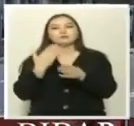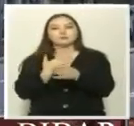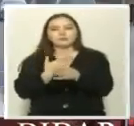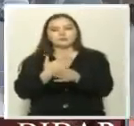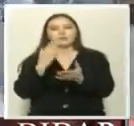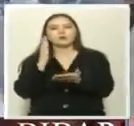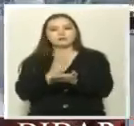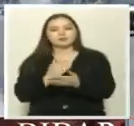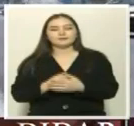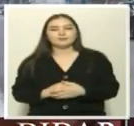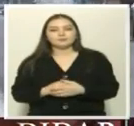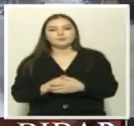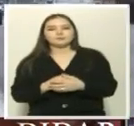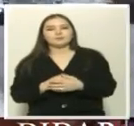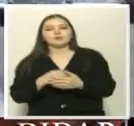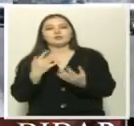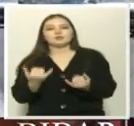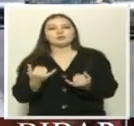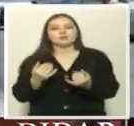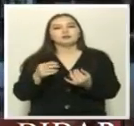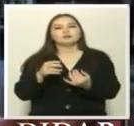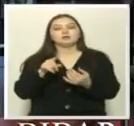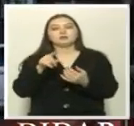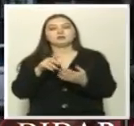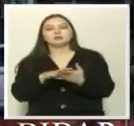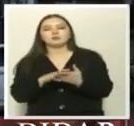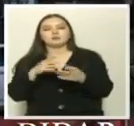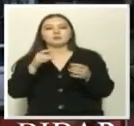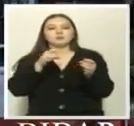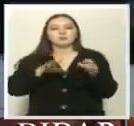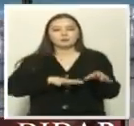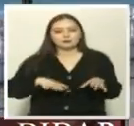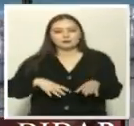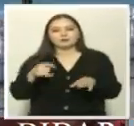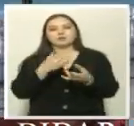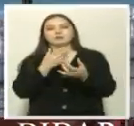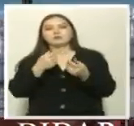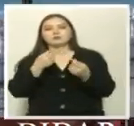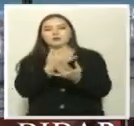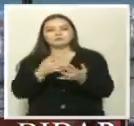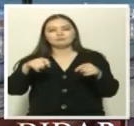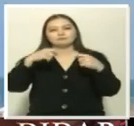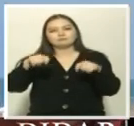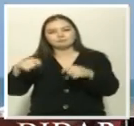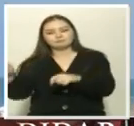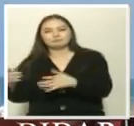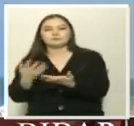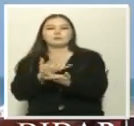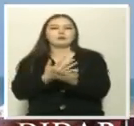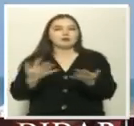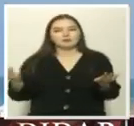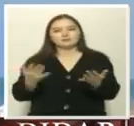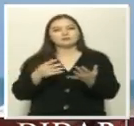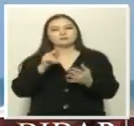безработицы была организована Ярмарка вакансий люди с ограниченными возможностями прошли краткосрочный курс А в этом году молодым людям будут